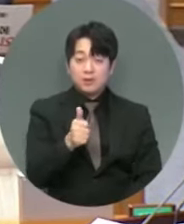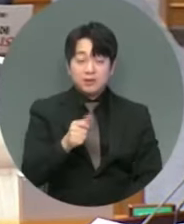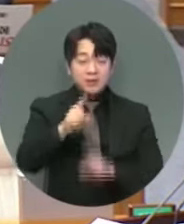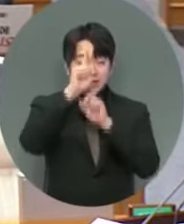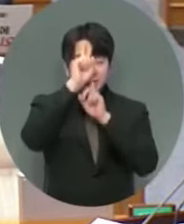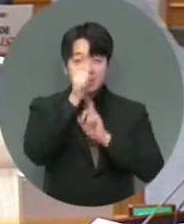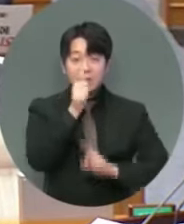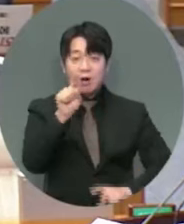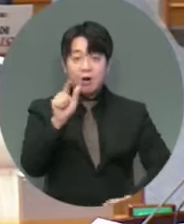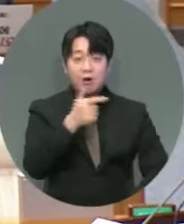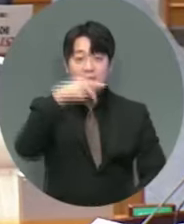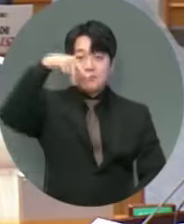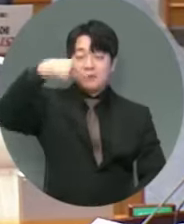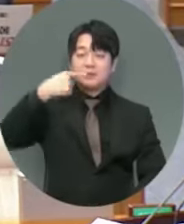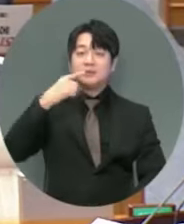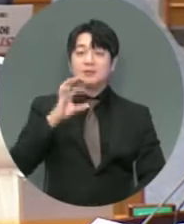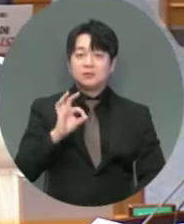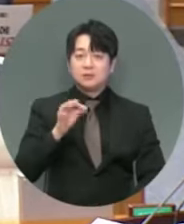이현승 의원,